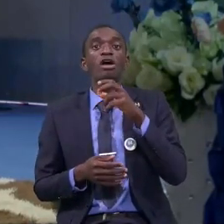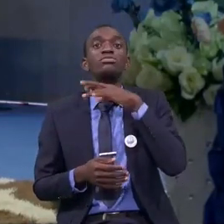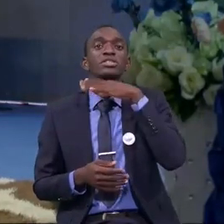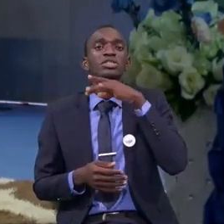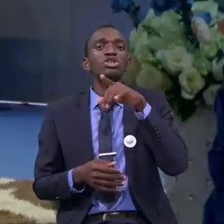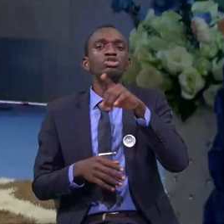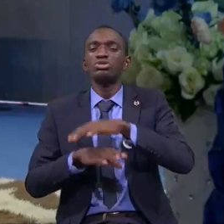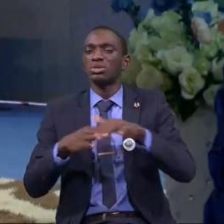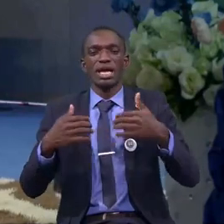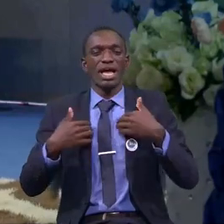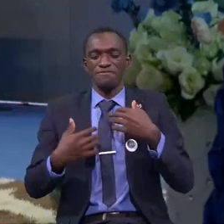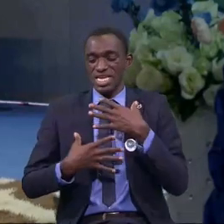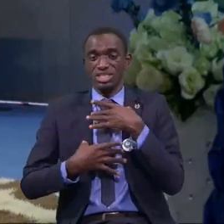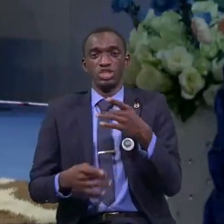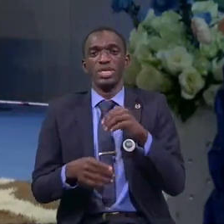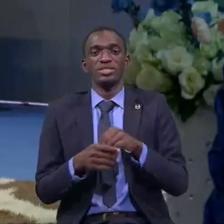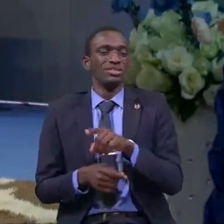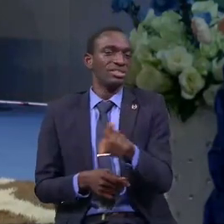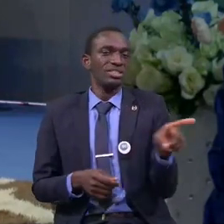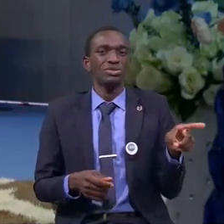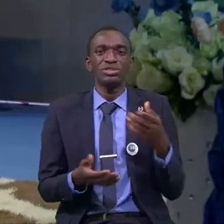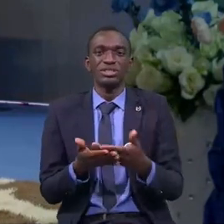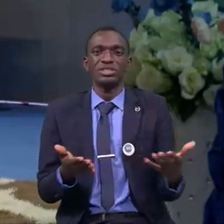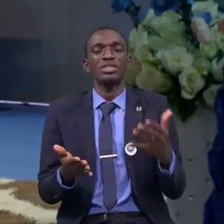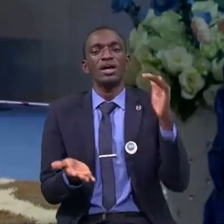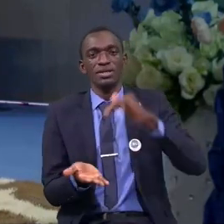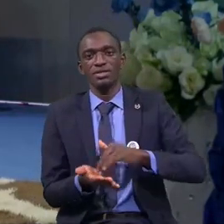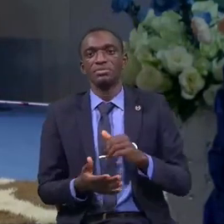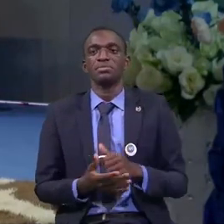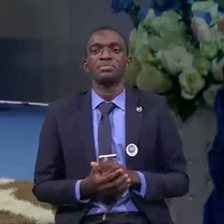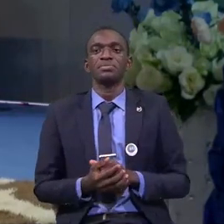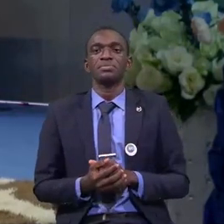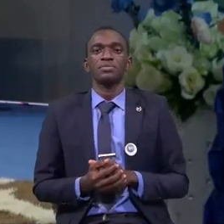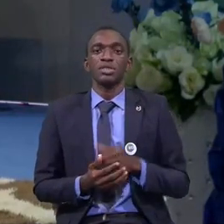Et tout ce qui est d'impureté, de souillure, tu n'as plus d'intérêt dans ces choses.